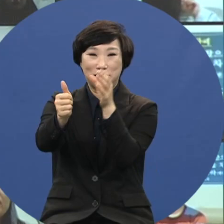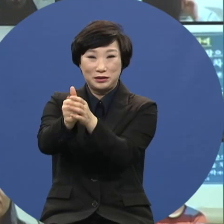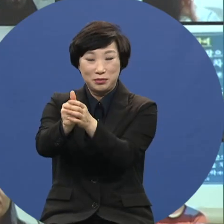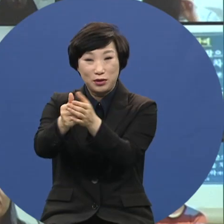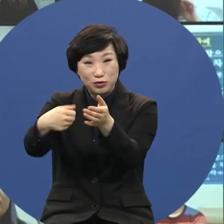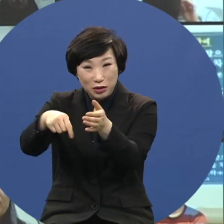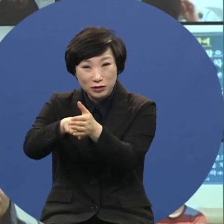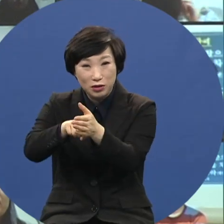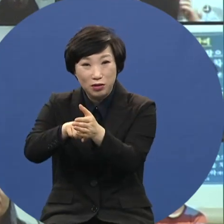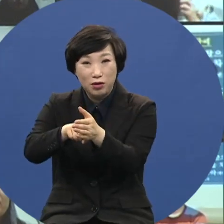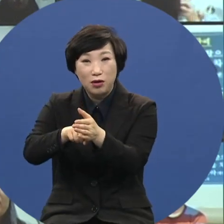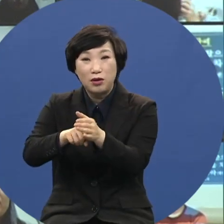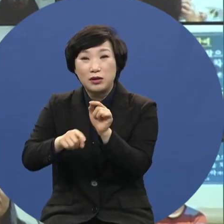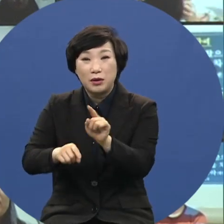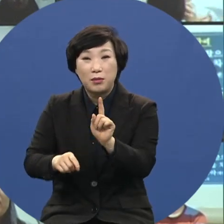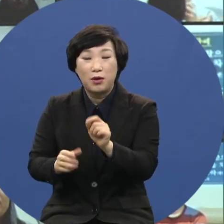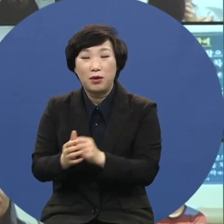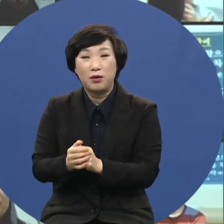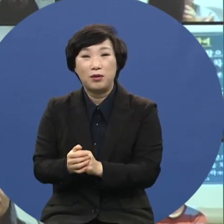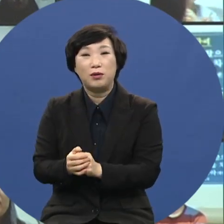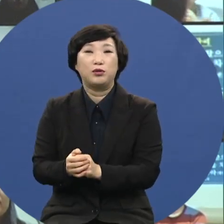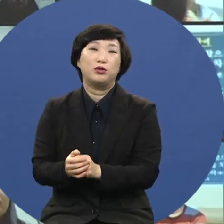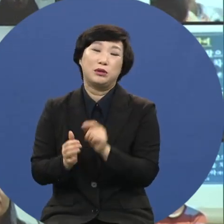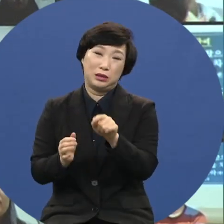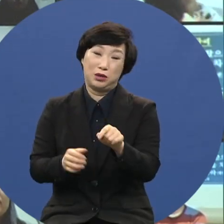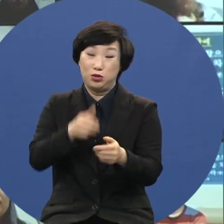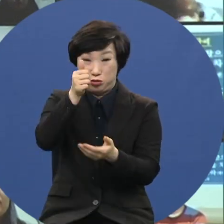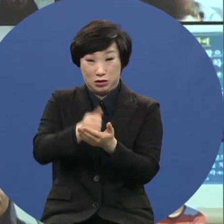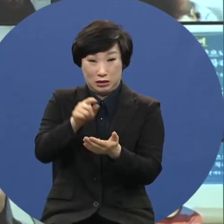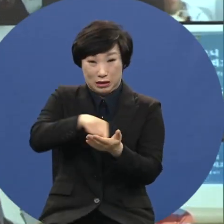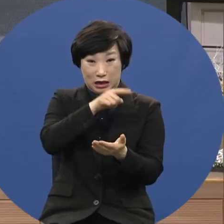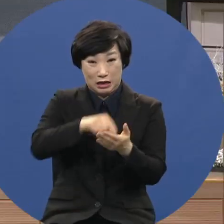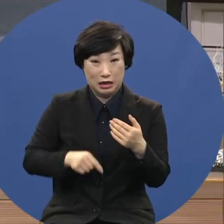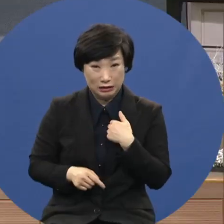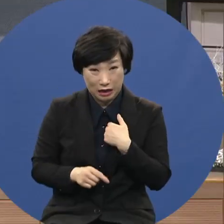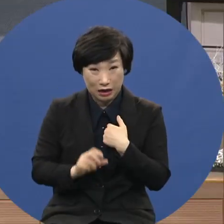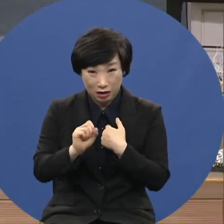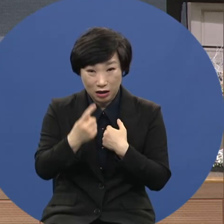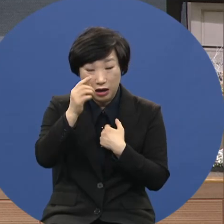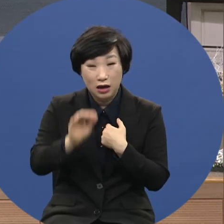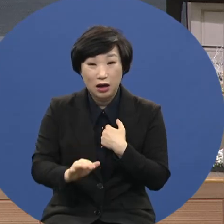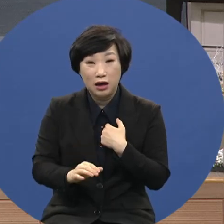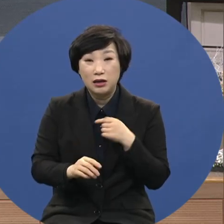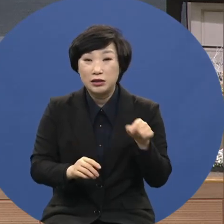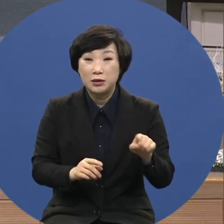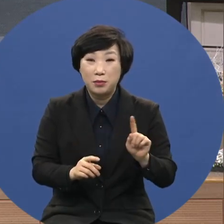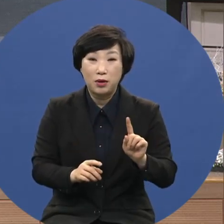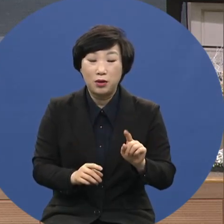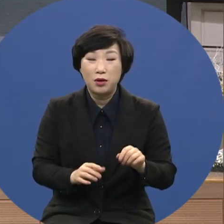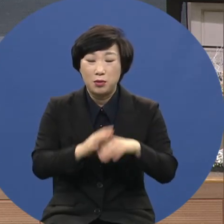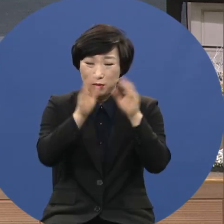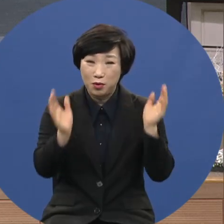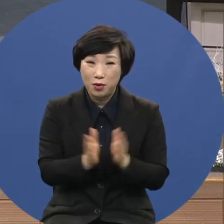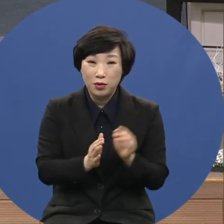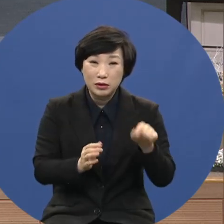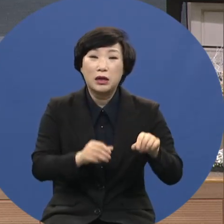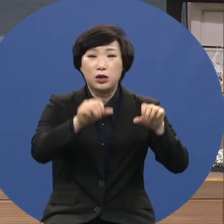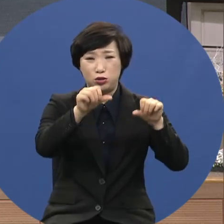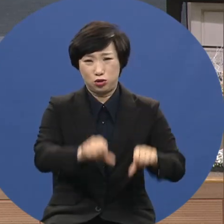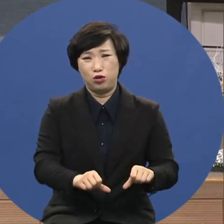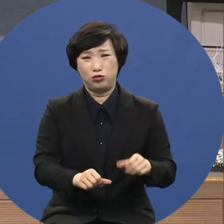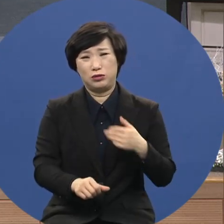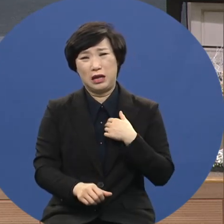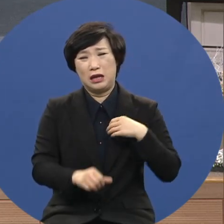대신 집, 그게 무엇으로 오시냐? 죄 값으로 오는, 한마디로 말해서 통틀으면 저주라 이